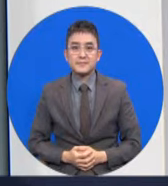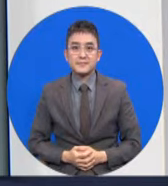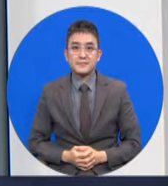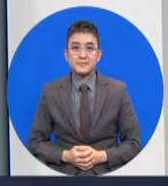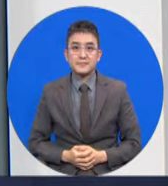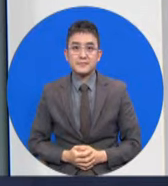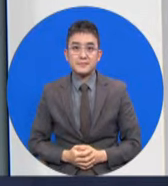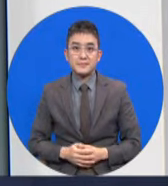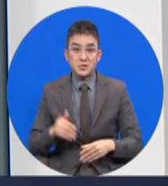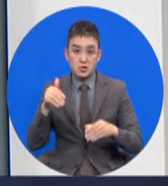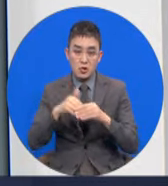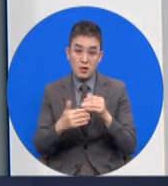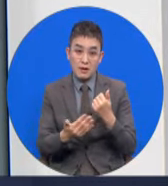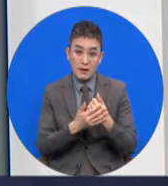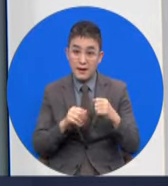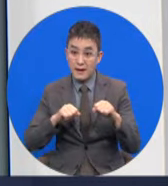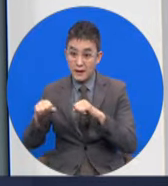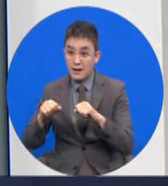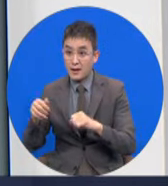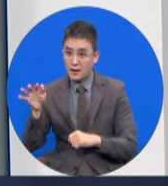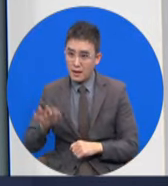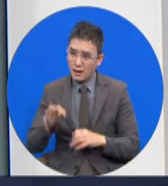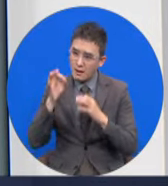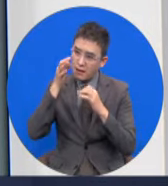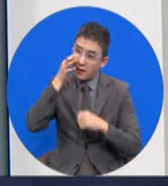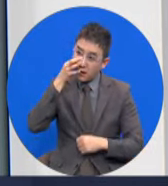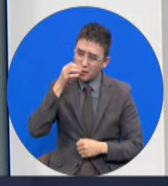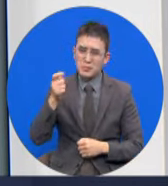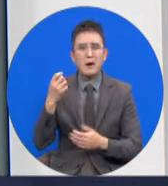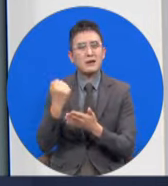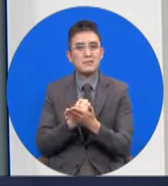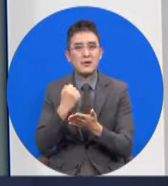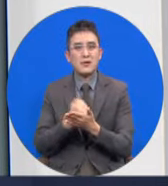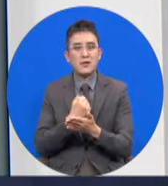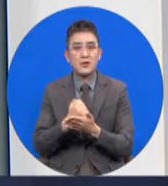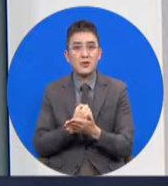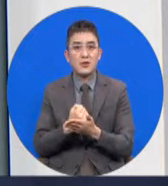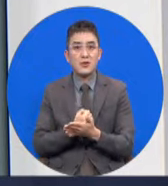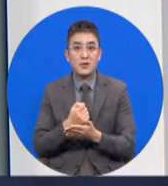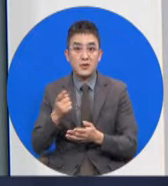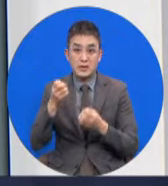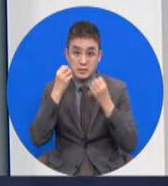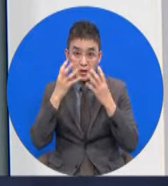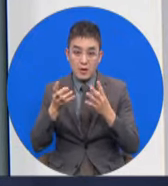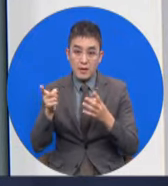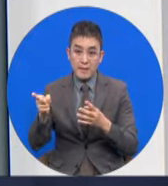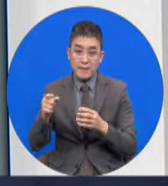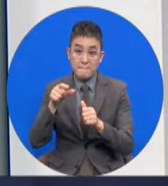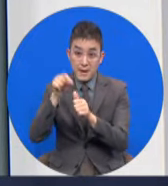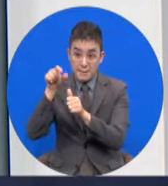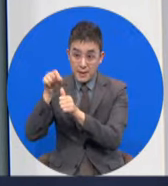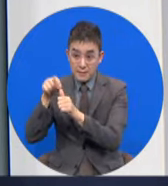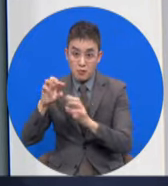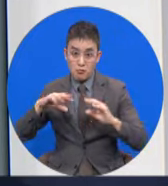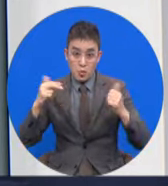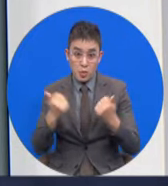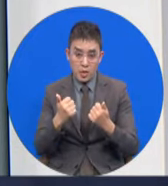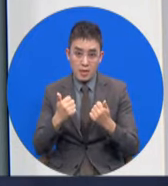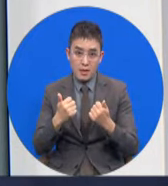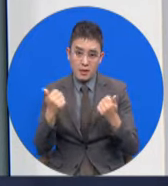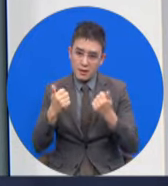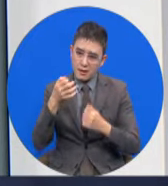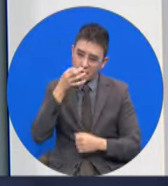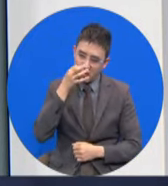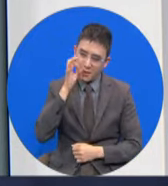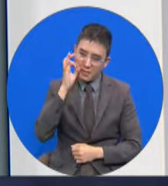선거운동 다 끝났지만 아쉬움이 남는 그런 선거다. 그렇기 때문에 이런 선거 과정을 통해서 구성되는 새로운 국회는 또 어떤 모습일까? 좀 깝깝하다는